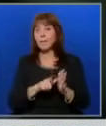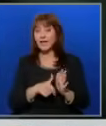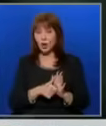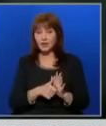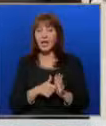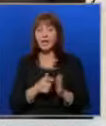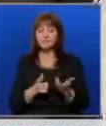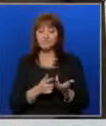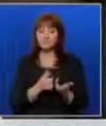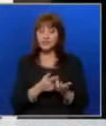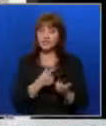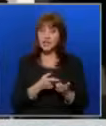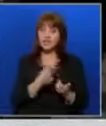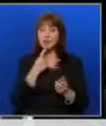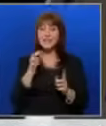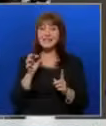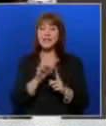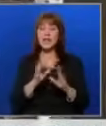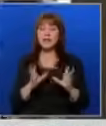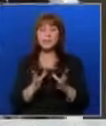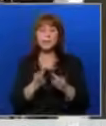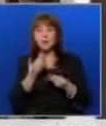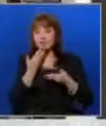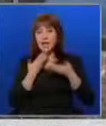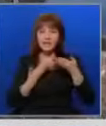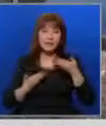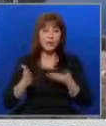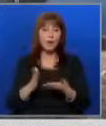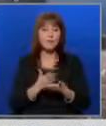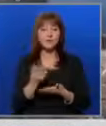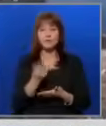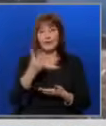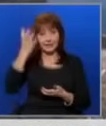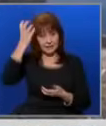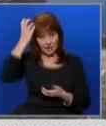много често, целта е да започне диалог между враждуващите страни.